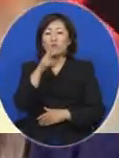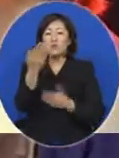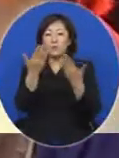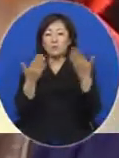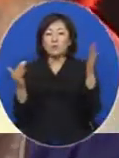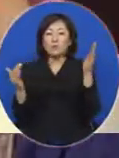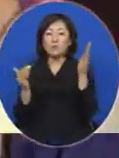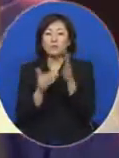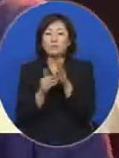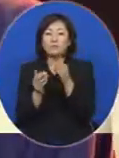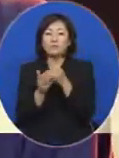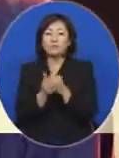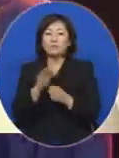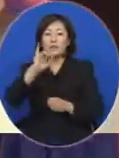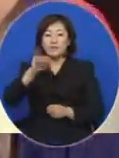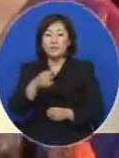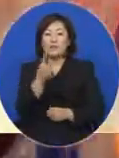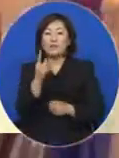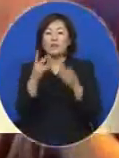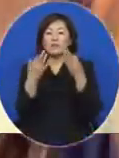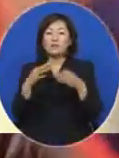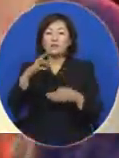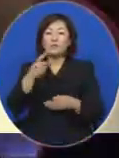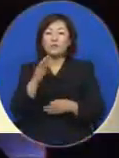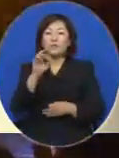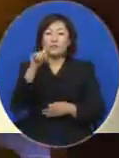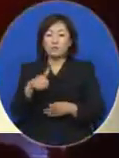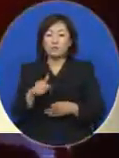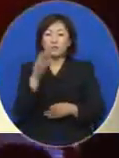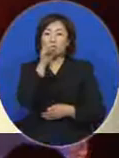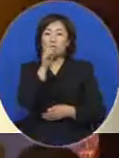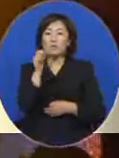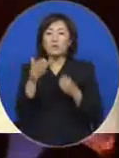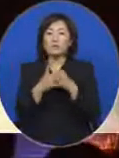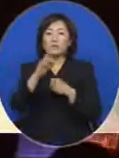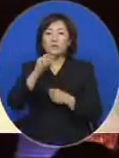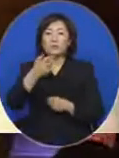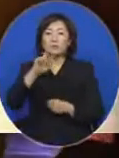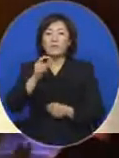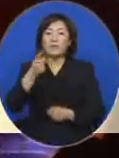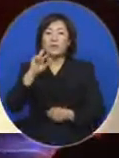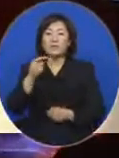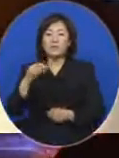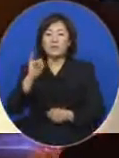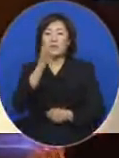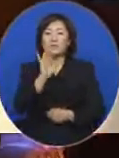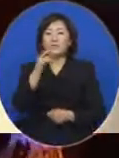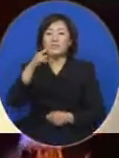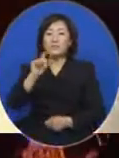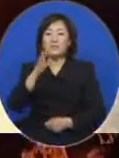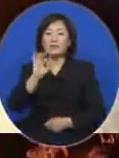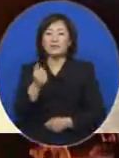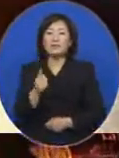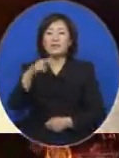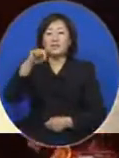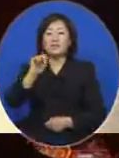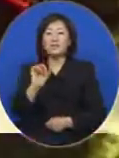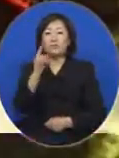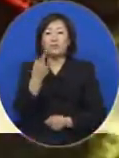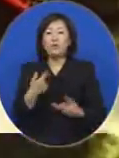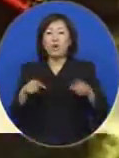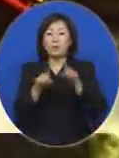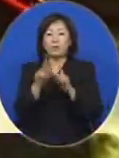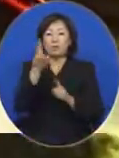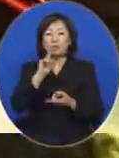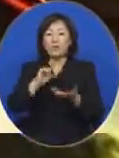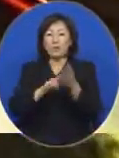얻었습니다. JK 김동욱의 사회로 진행된 이번 공연에는 담다디의 인기 가수 이상은과 힙합 래퍼 시모가 출연해